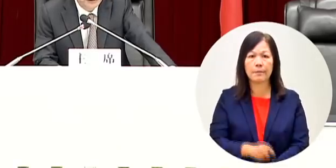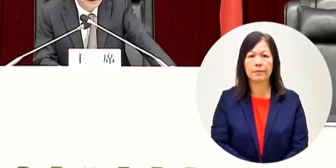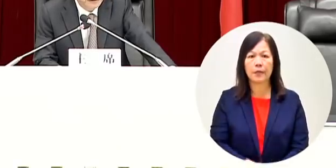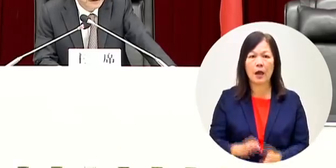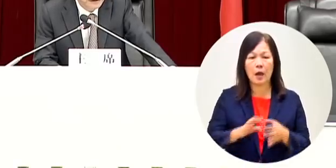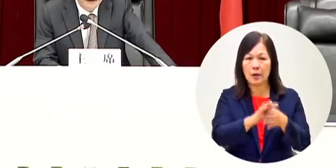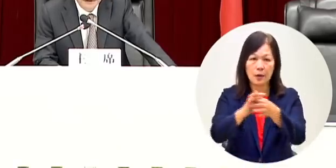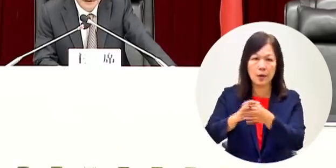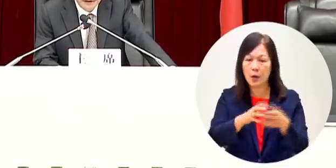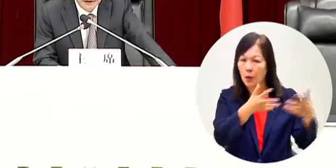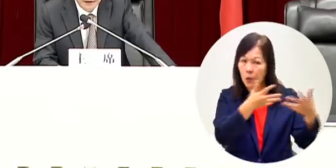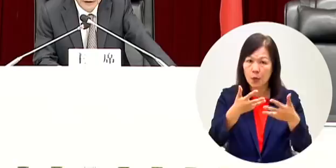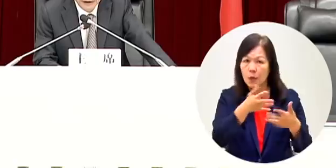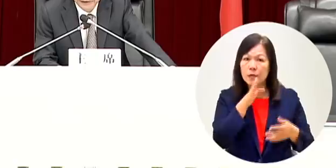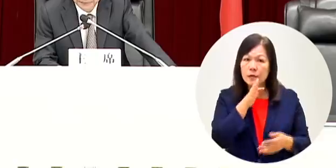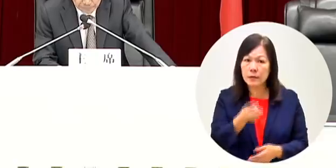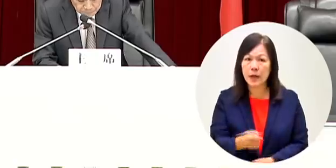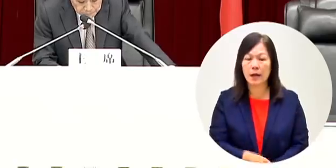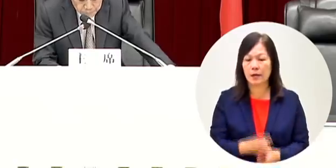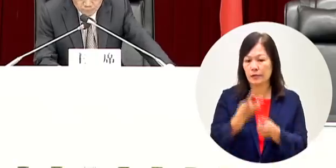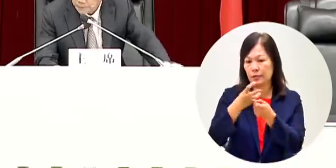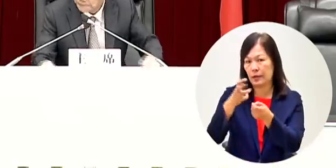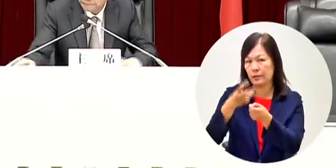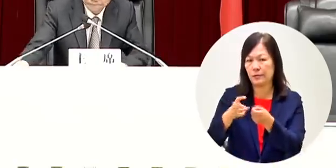三十分钟，来，请发言人。